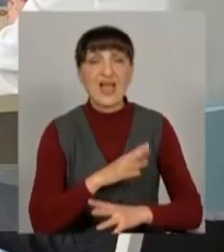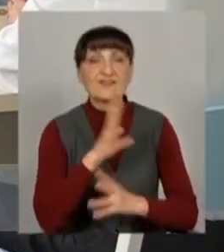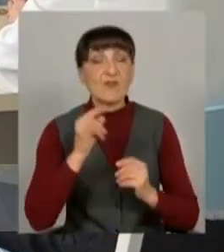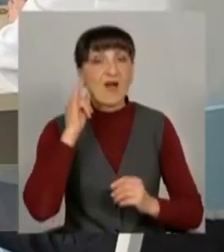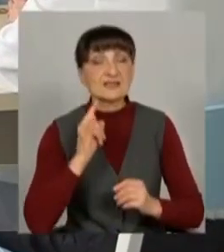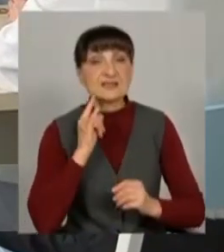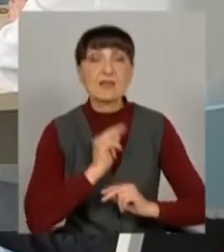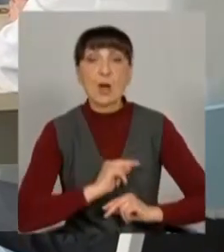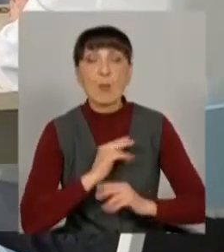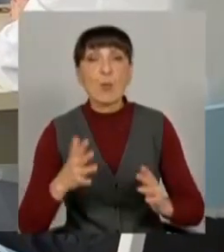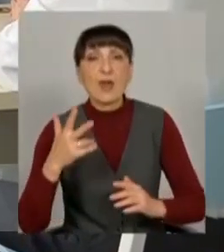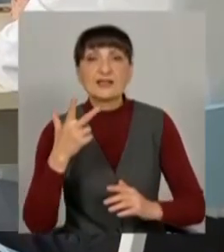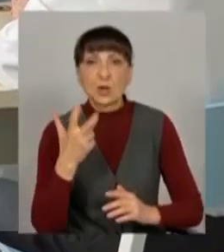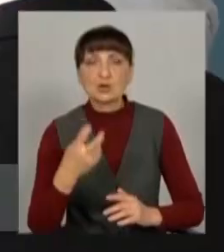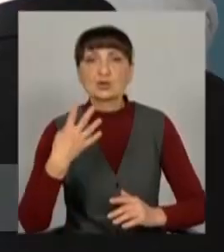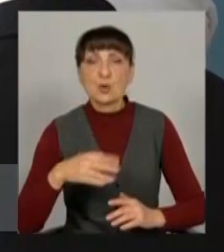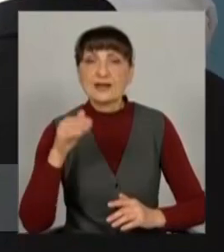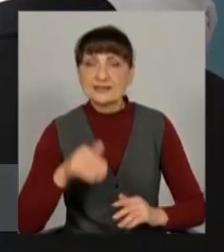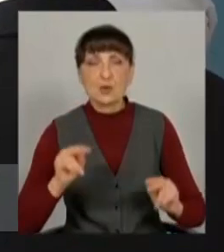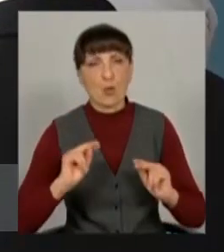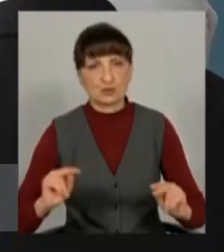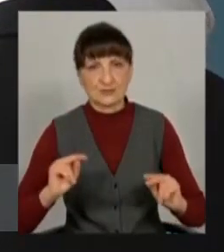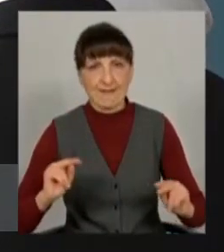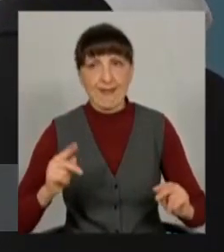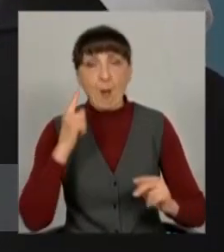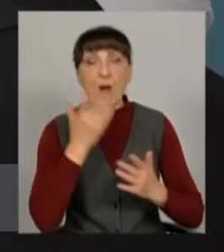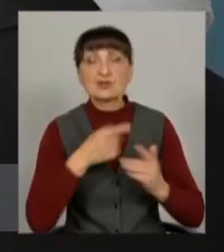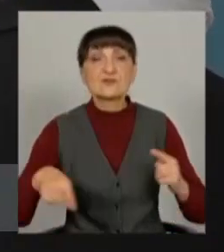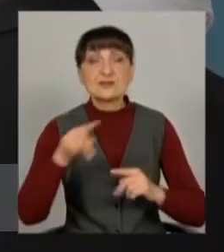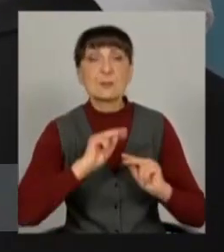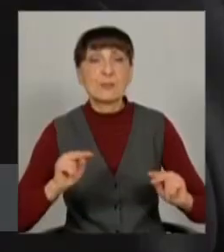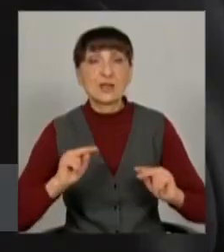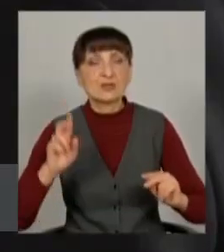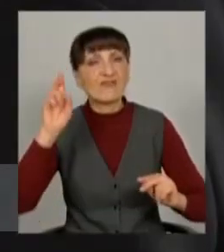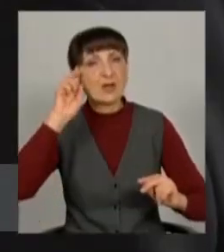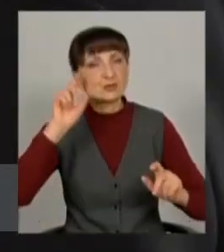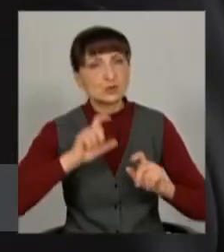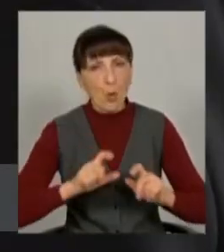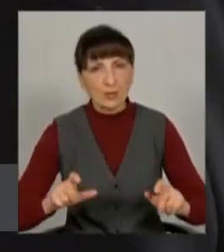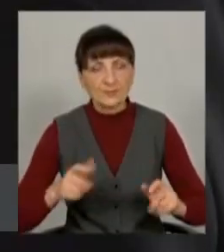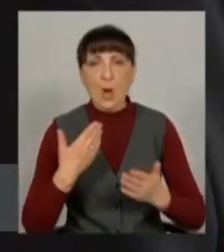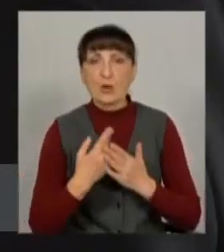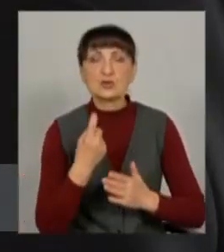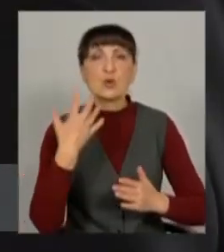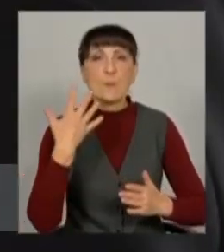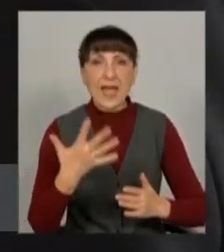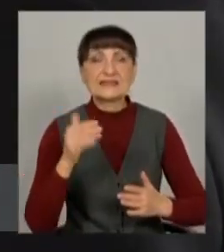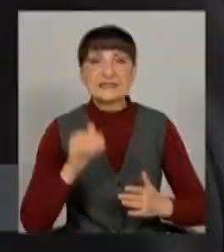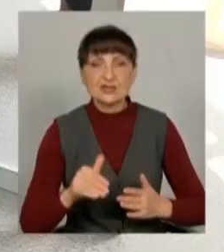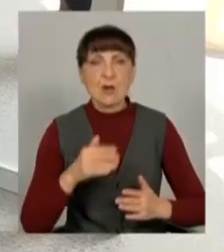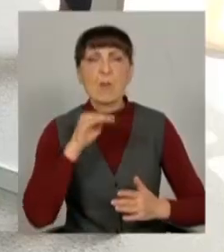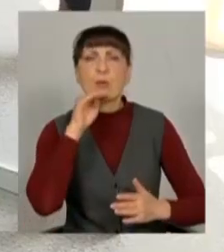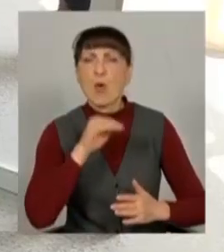Казахстане работают больше 340.000 учителей большинство из них преподают ственных школах около 105.000